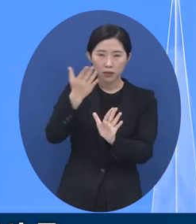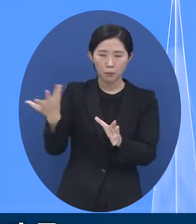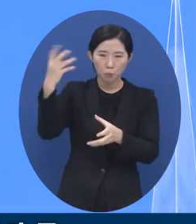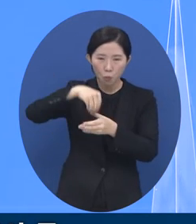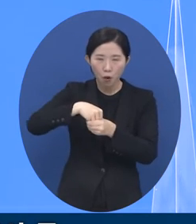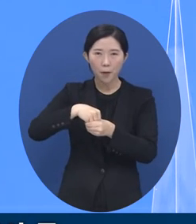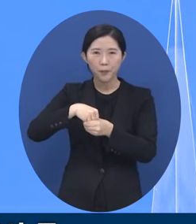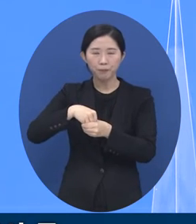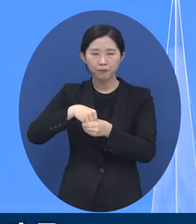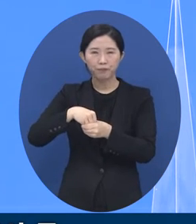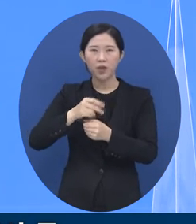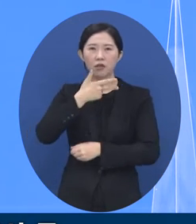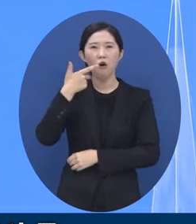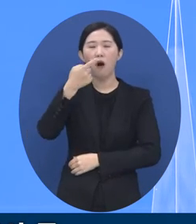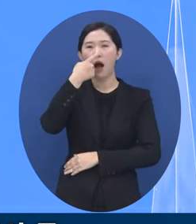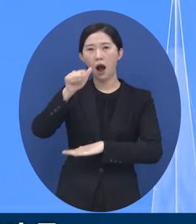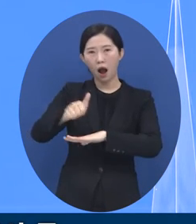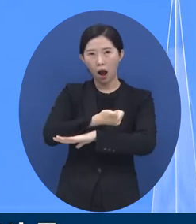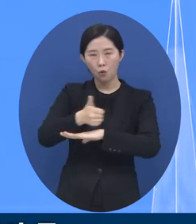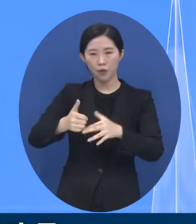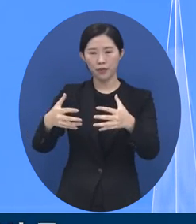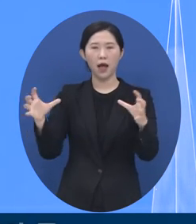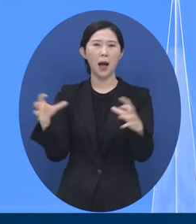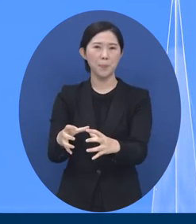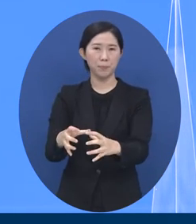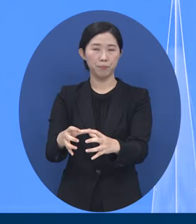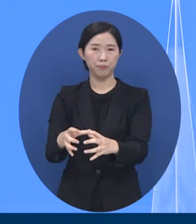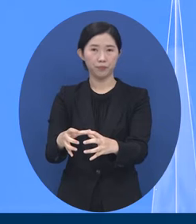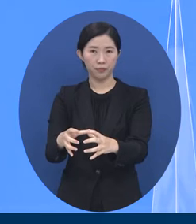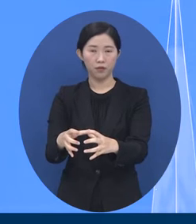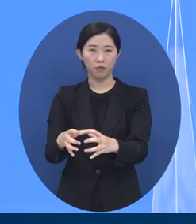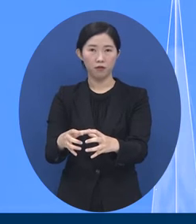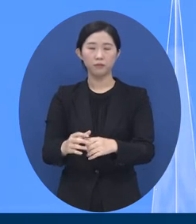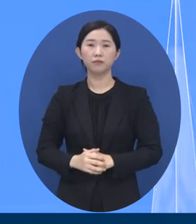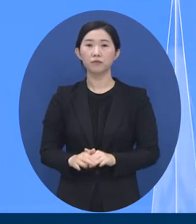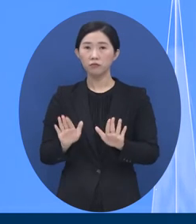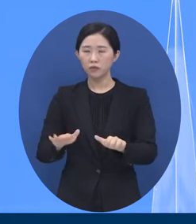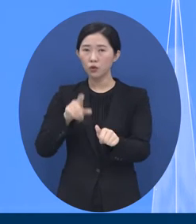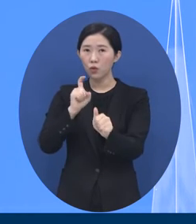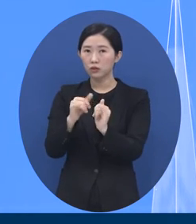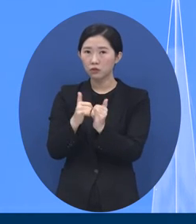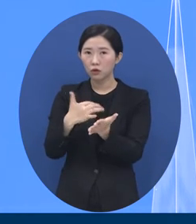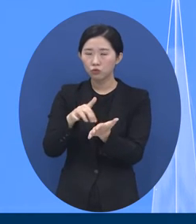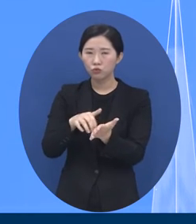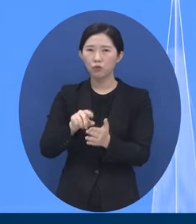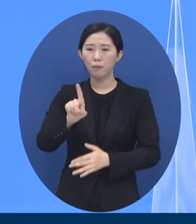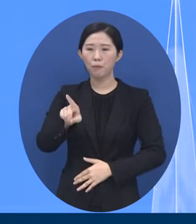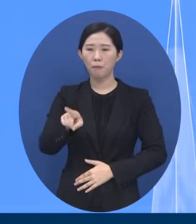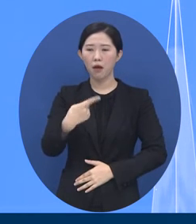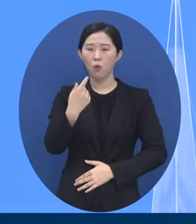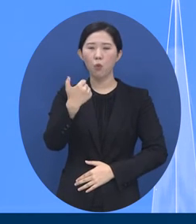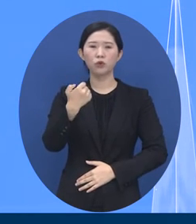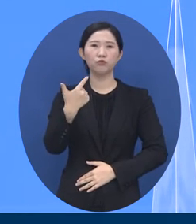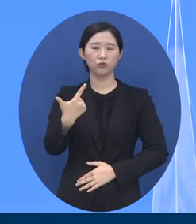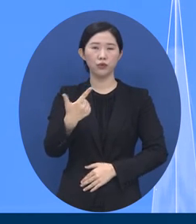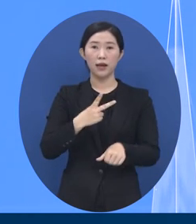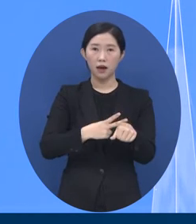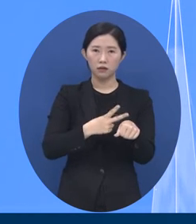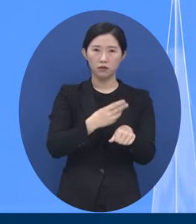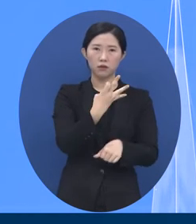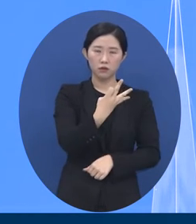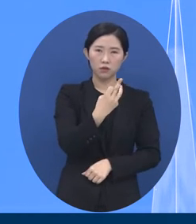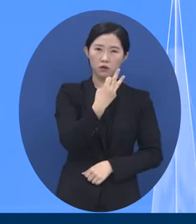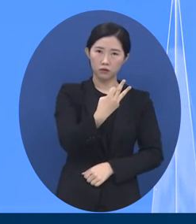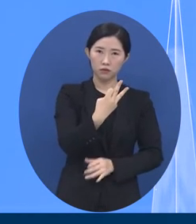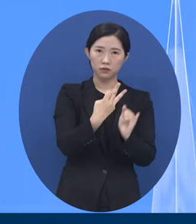진행했습니다. 29일 0시 기준으로 총 확진자는 156명입니다. 강사 13명,